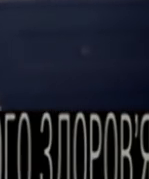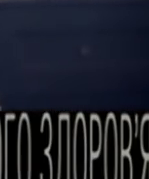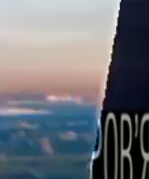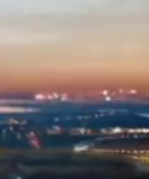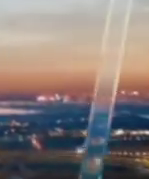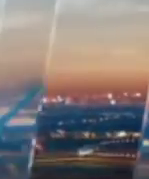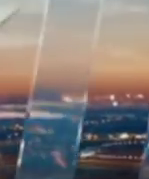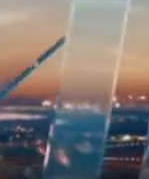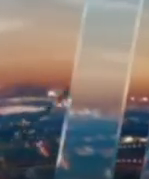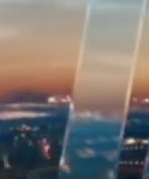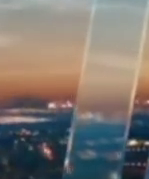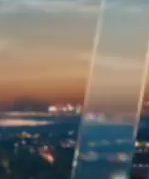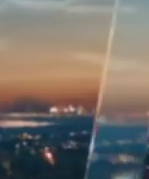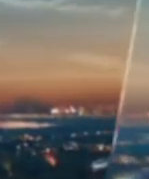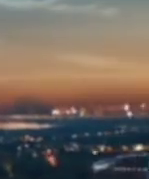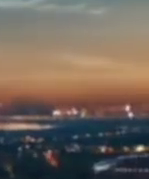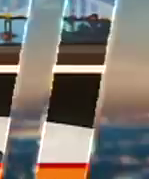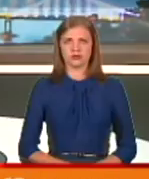калорій.